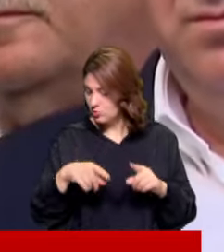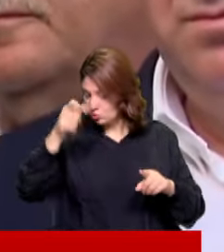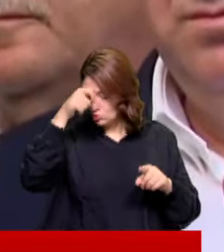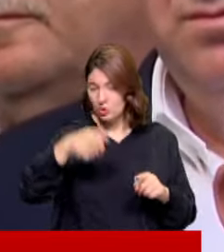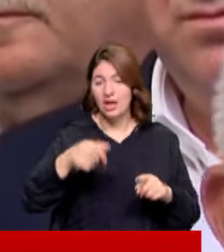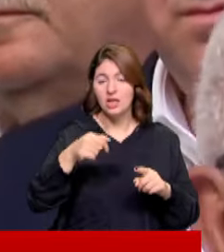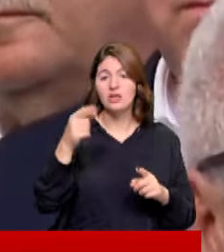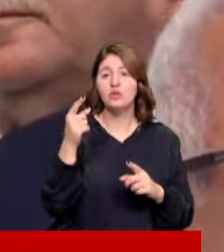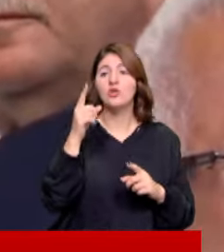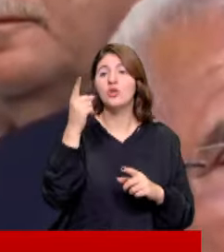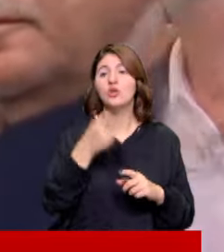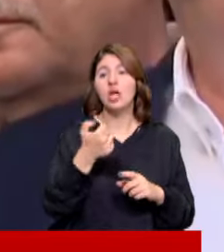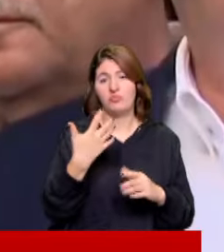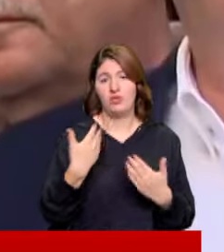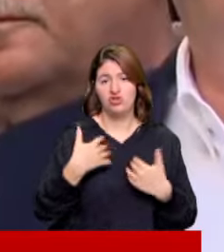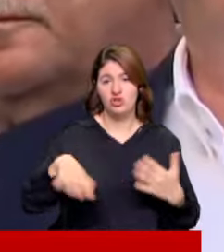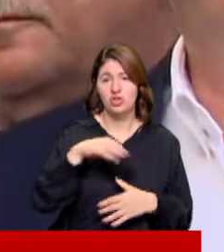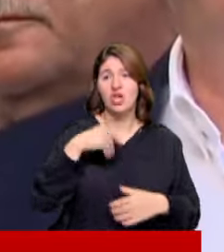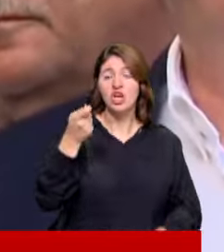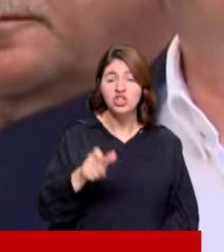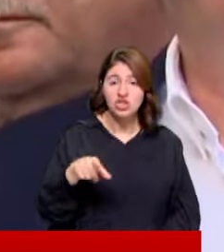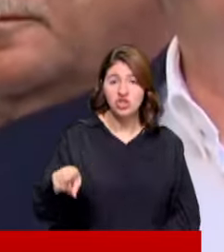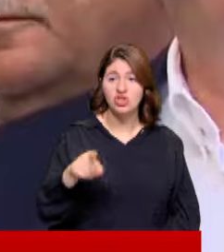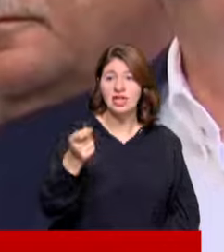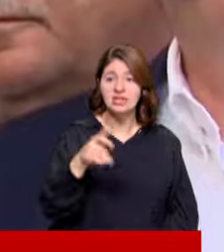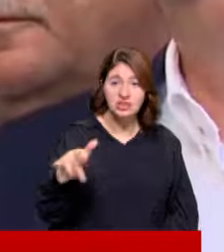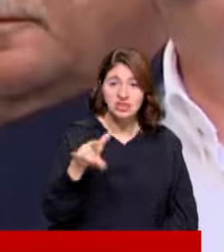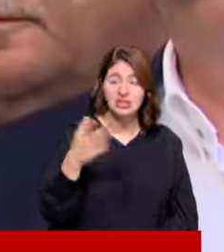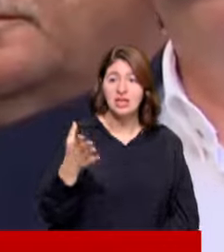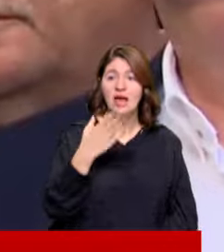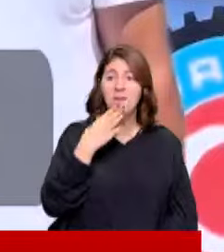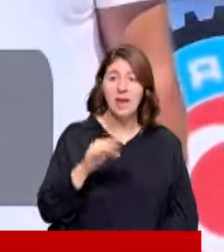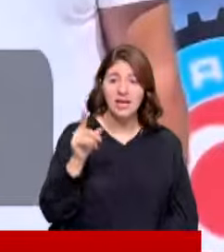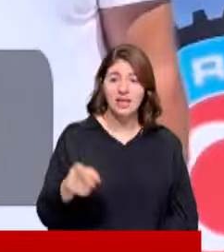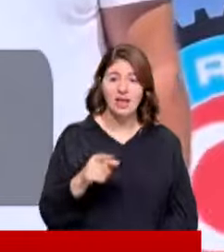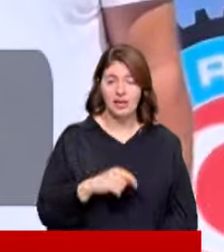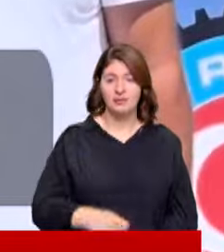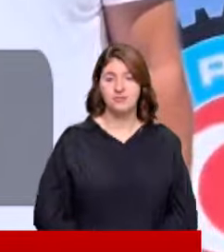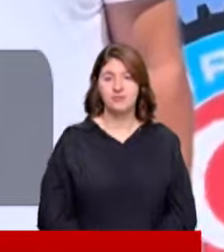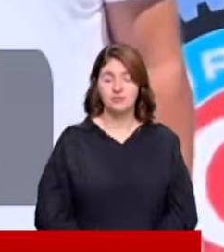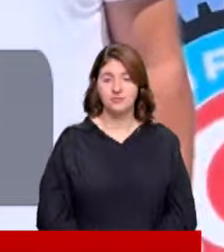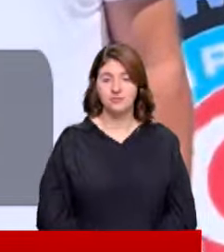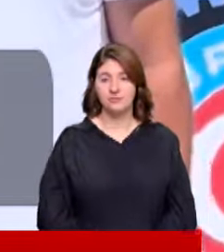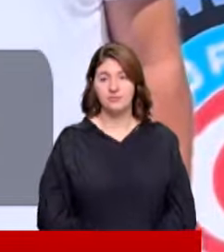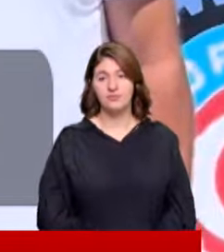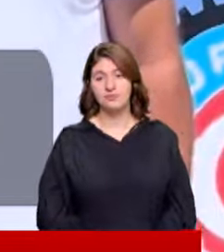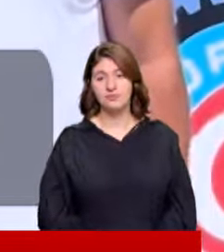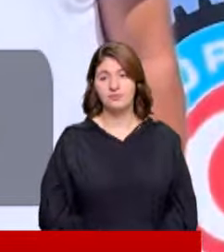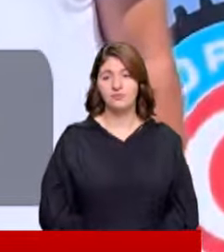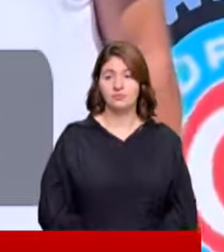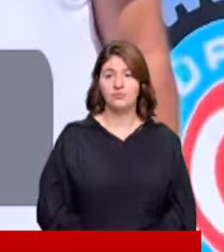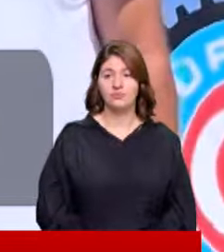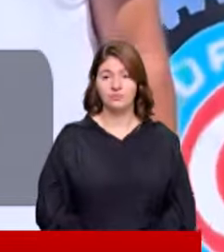ülkenin 165'iyiz. İşçi, işsiz, emekli. Çalışanın servis ve